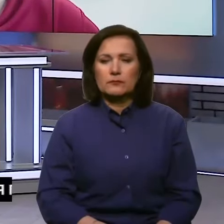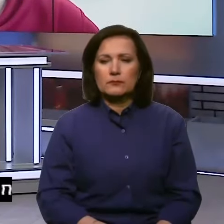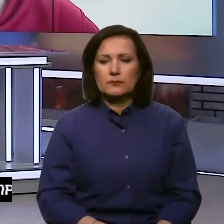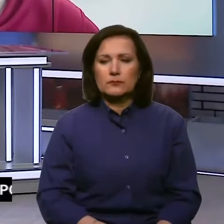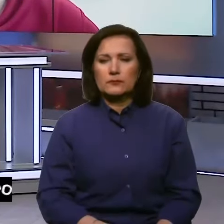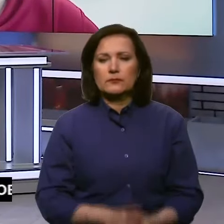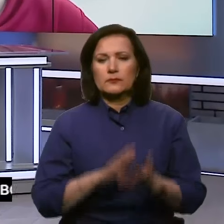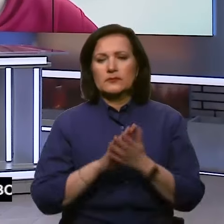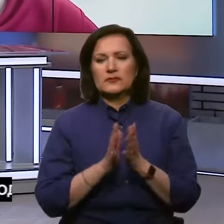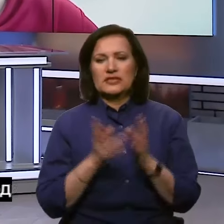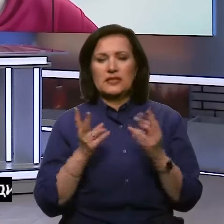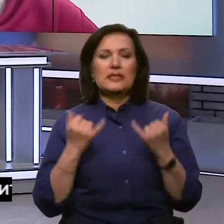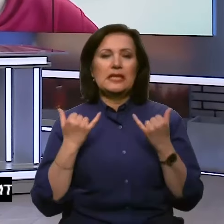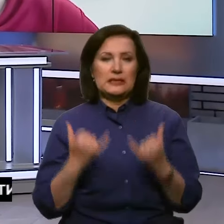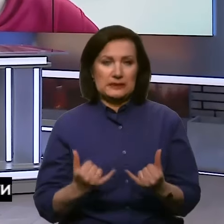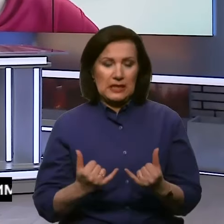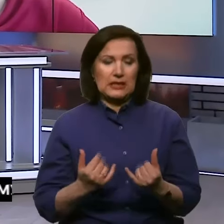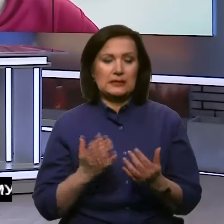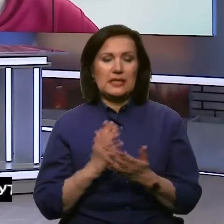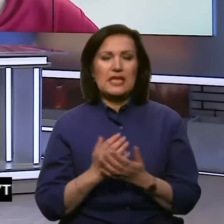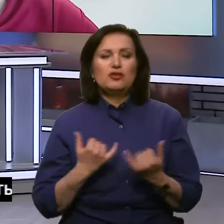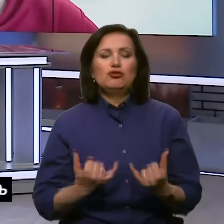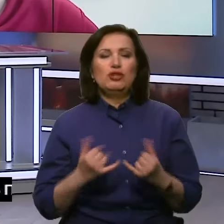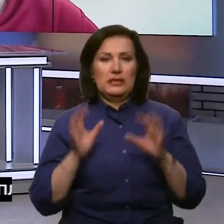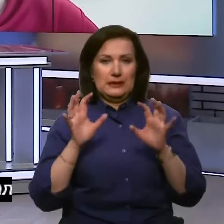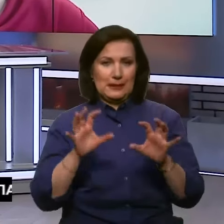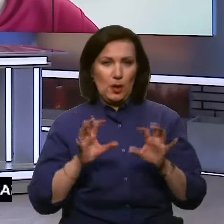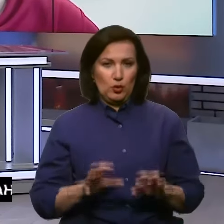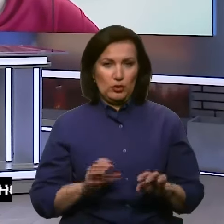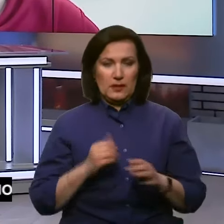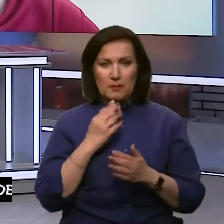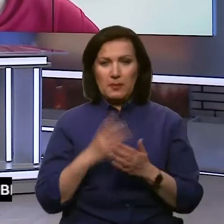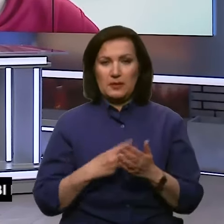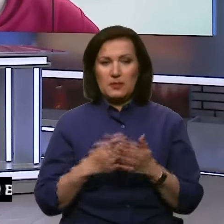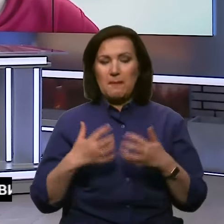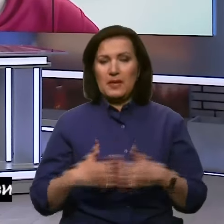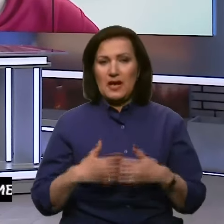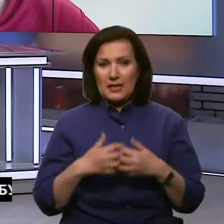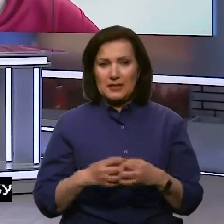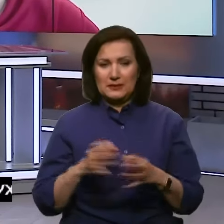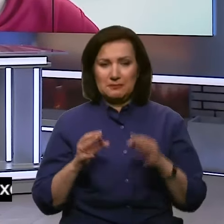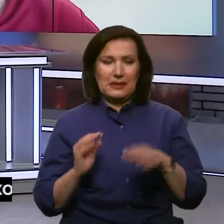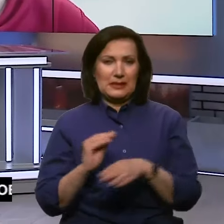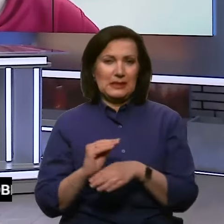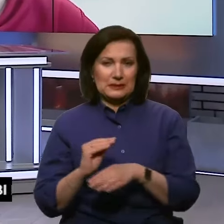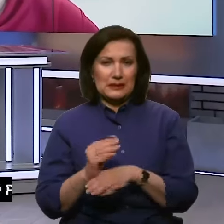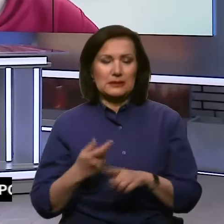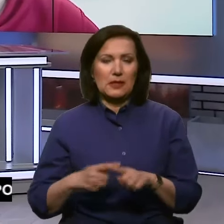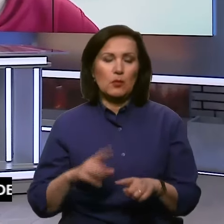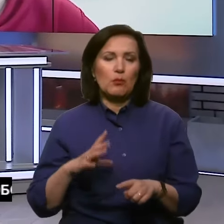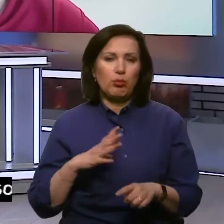Ну, станом на зараз ще діє чинне законодавство, яке передбачає той механізм індексації, який було